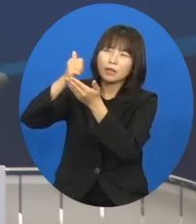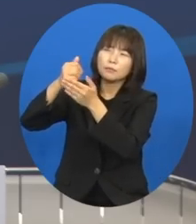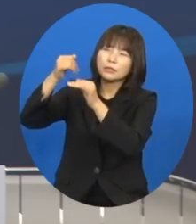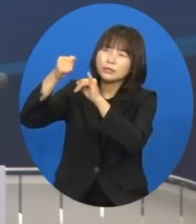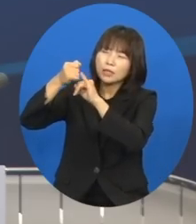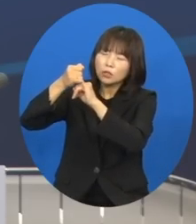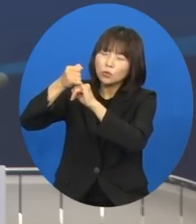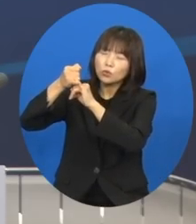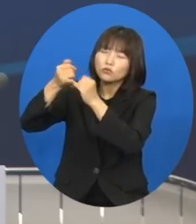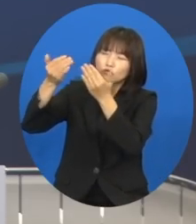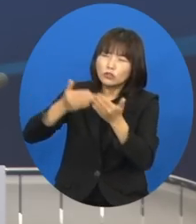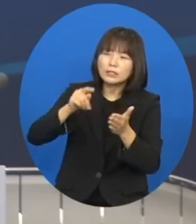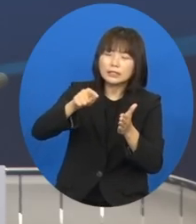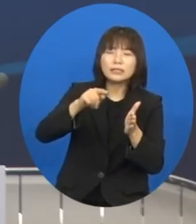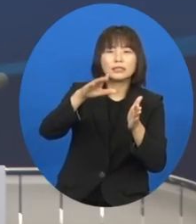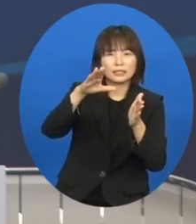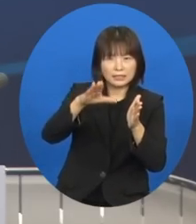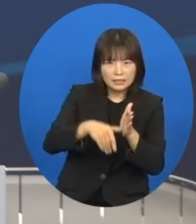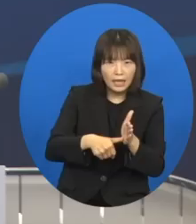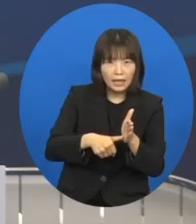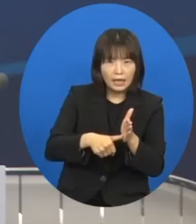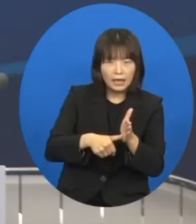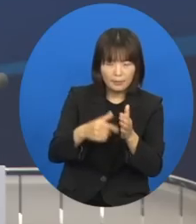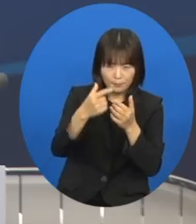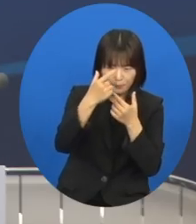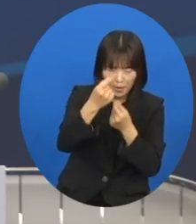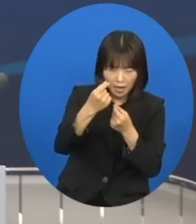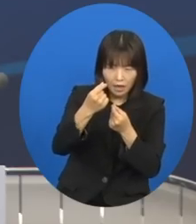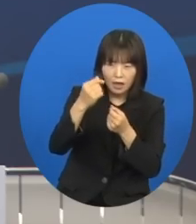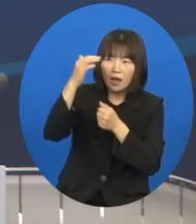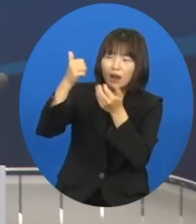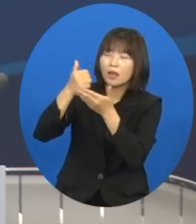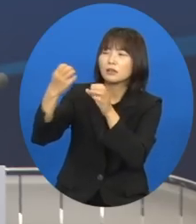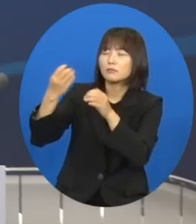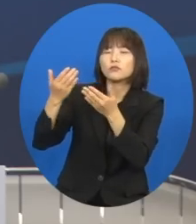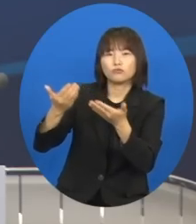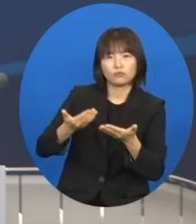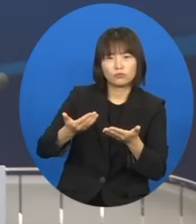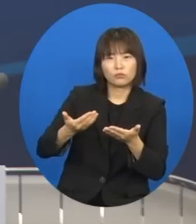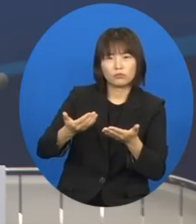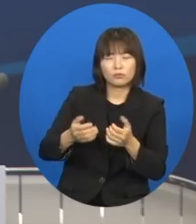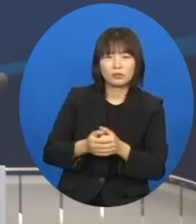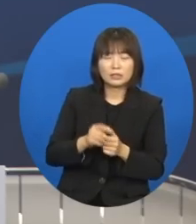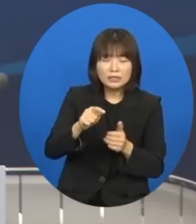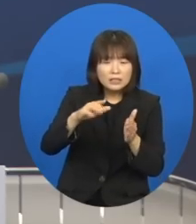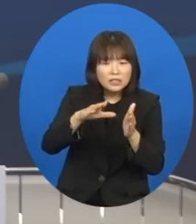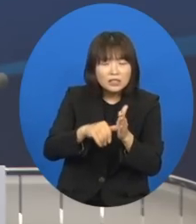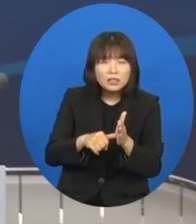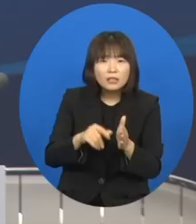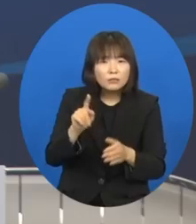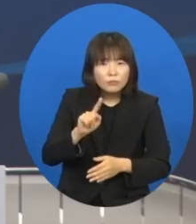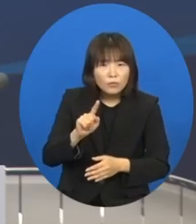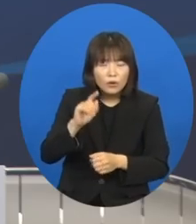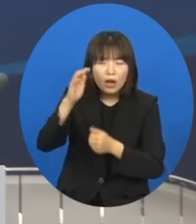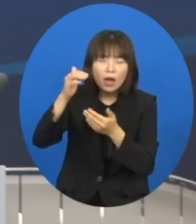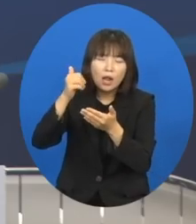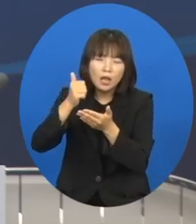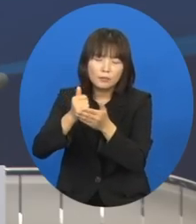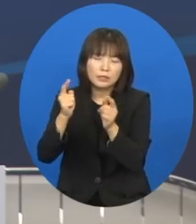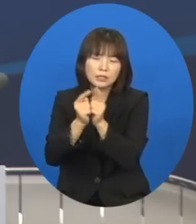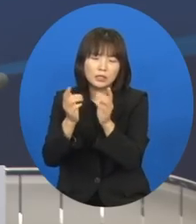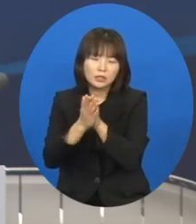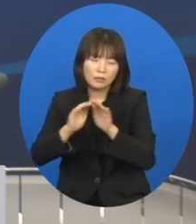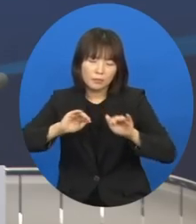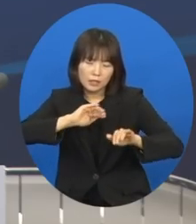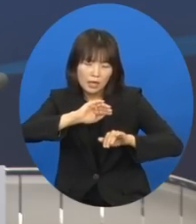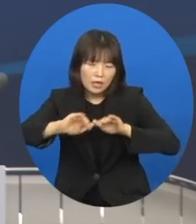약속한 그때 바로 그 시기에 응답하셨다고 합니다. 그 시기는 뭘까요? 바로 하나님이 개입하는 시기